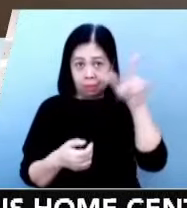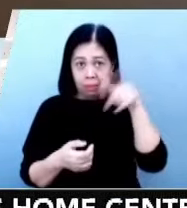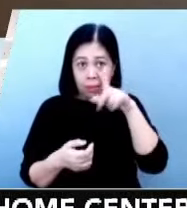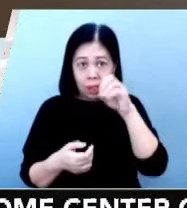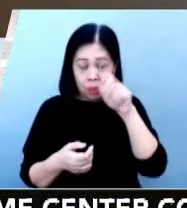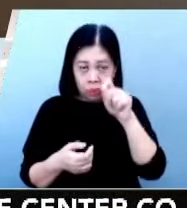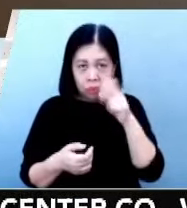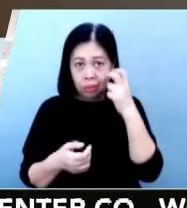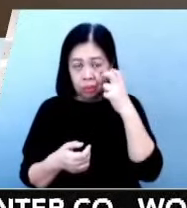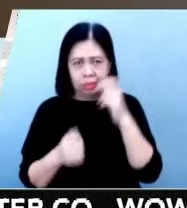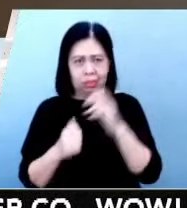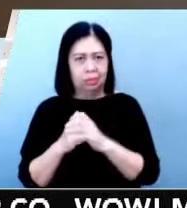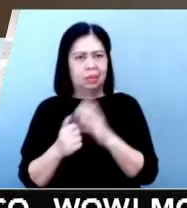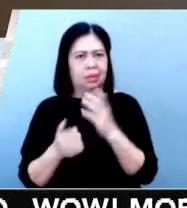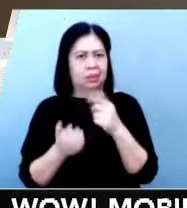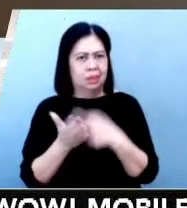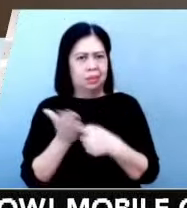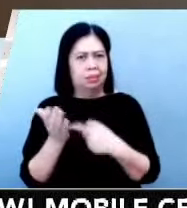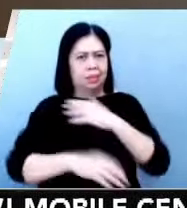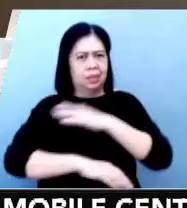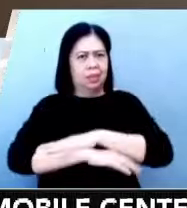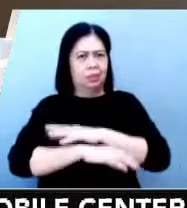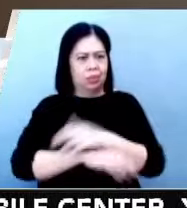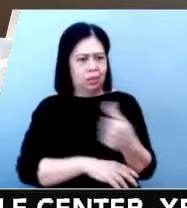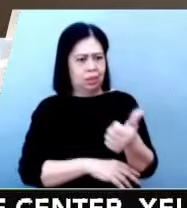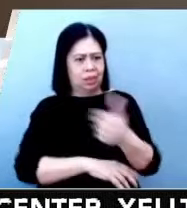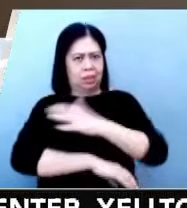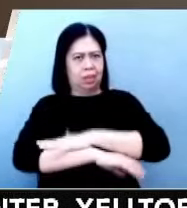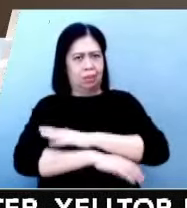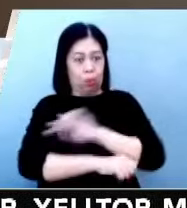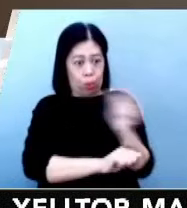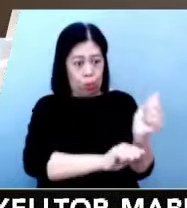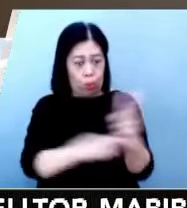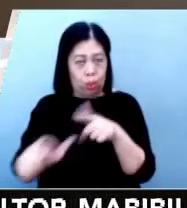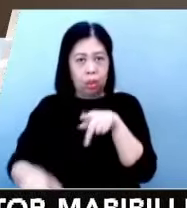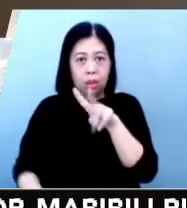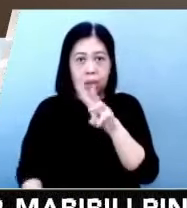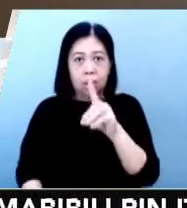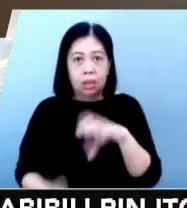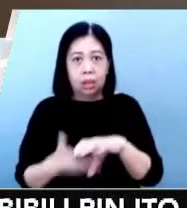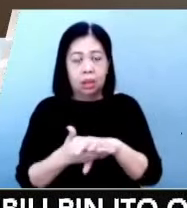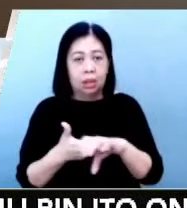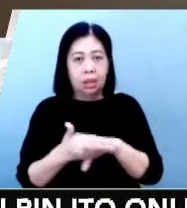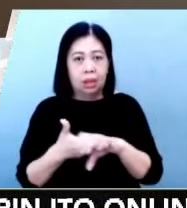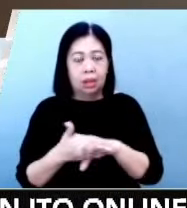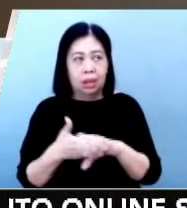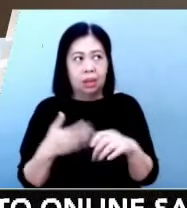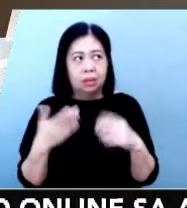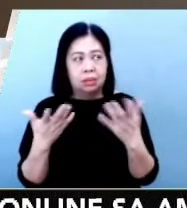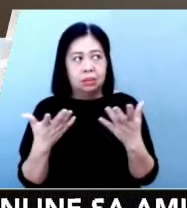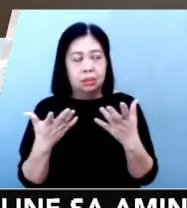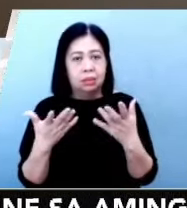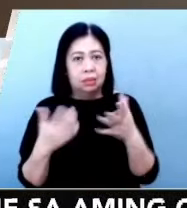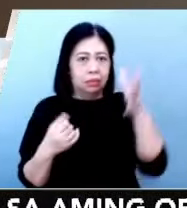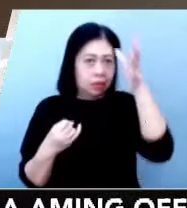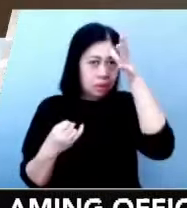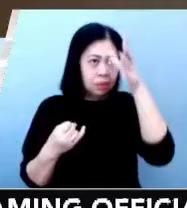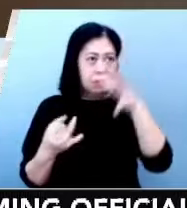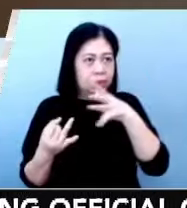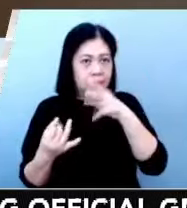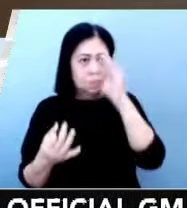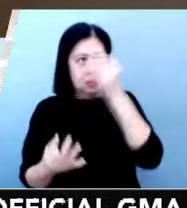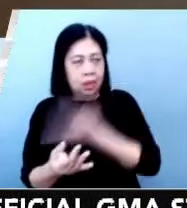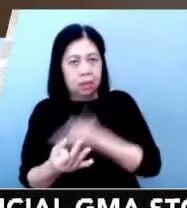8 people in the table, 10 people in the table, all of them have PWD card. Now, from father to mother, son,